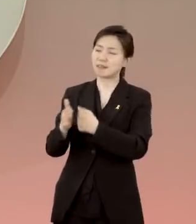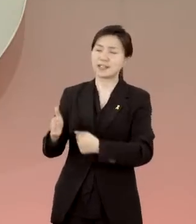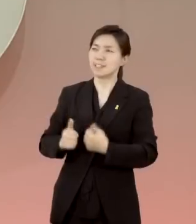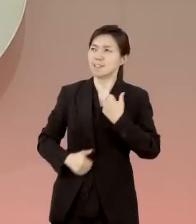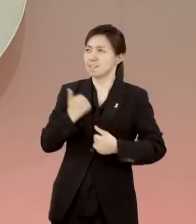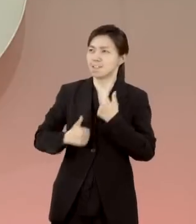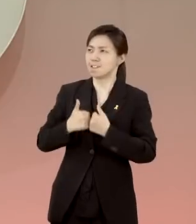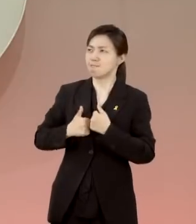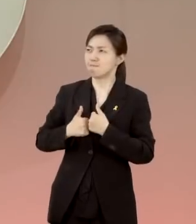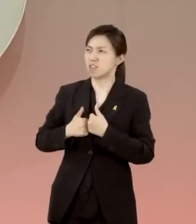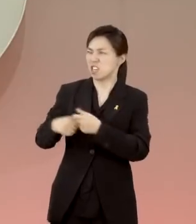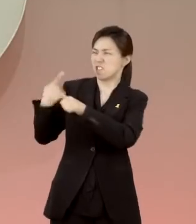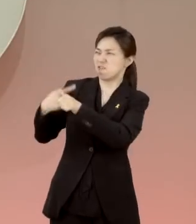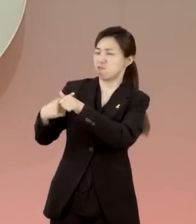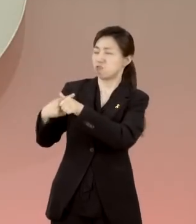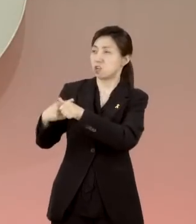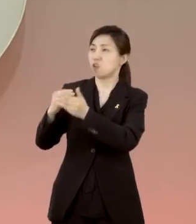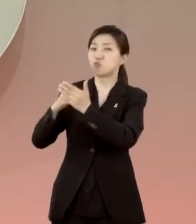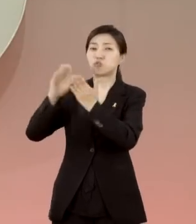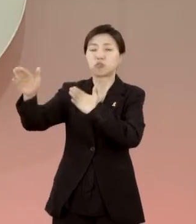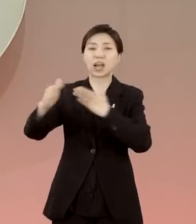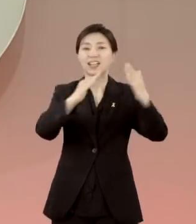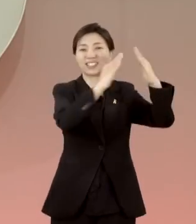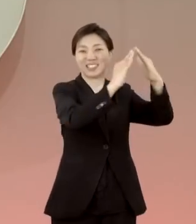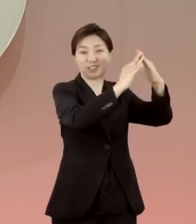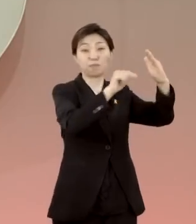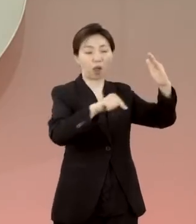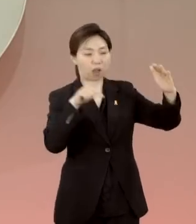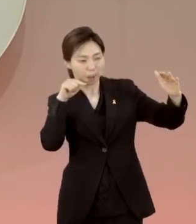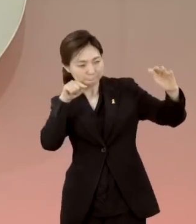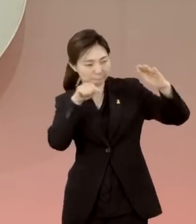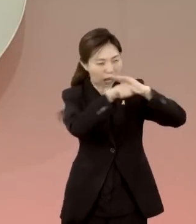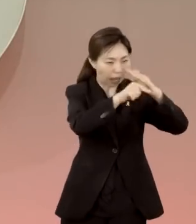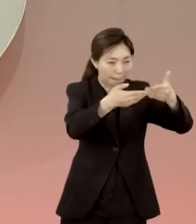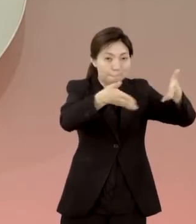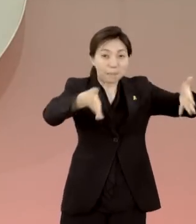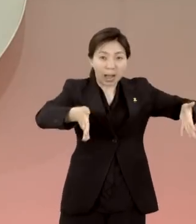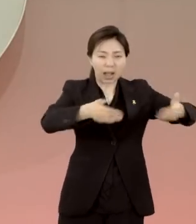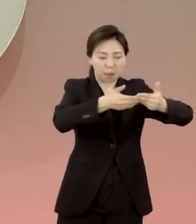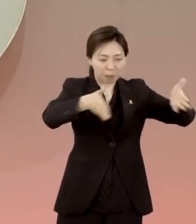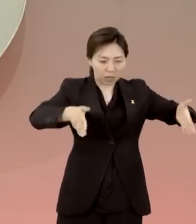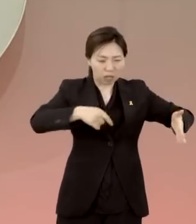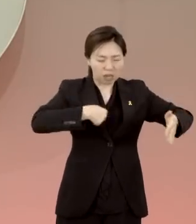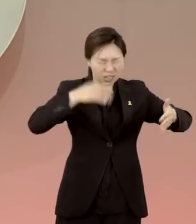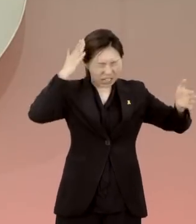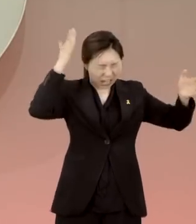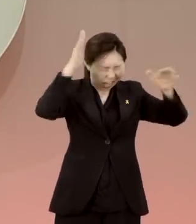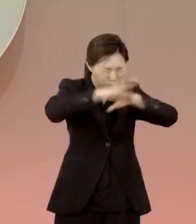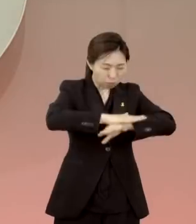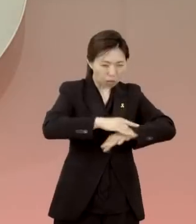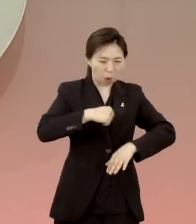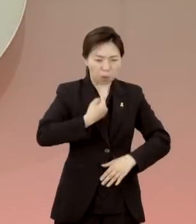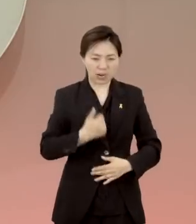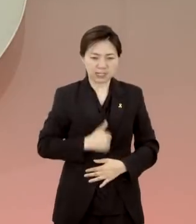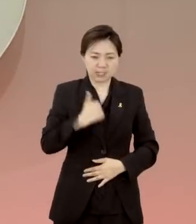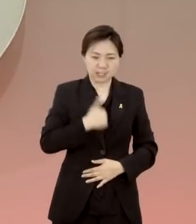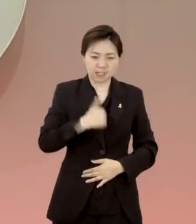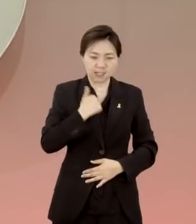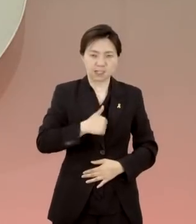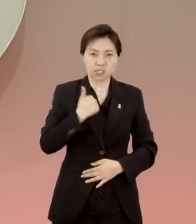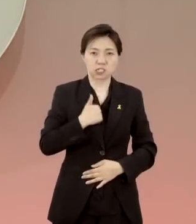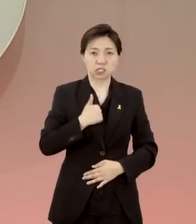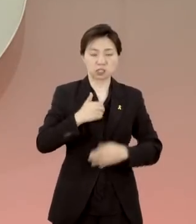들어갔어 막 씩씩거리는 거예요 삐진 거예요 화가 난 거예요 그 어두운 방에 혼자 씩씩거리면서